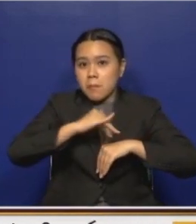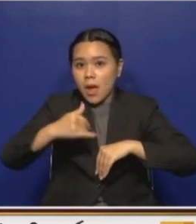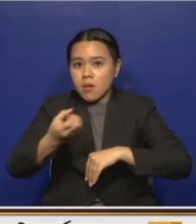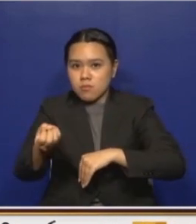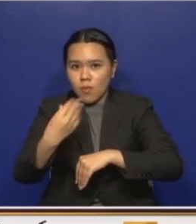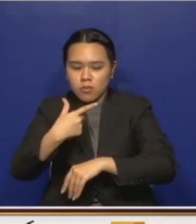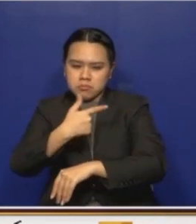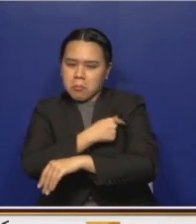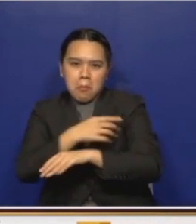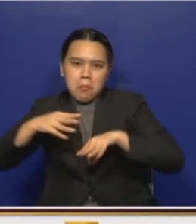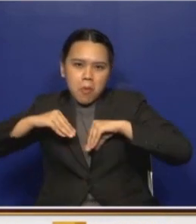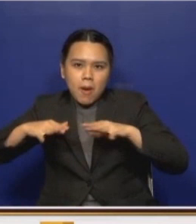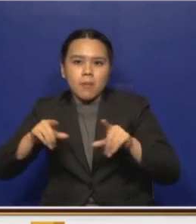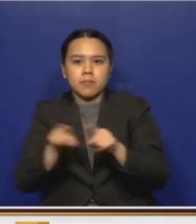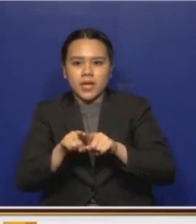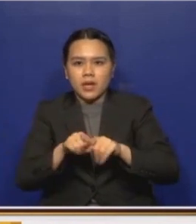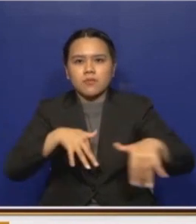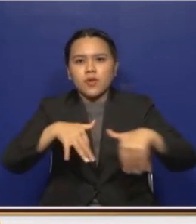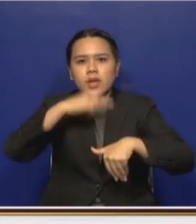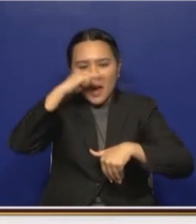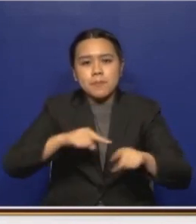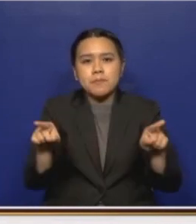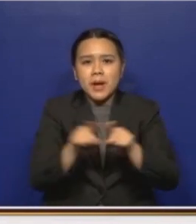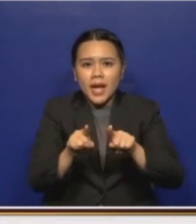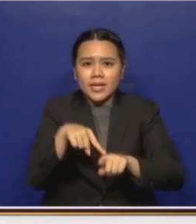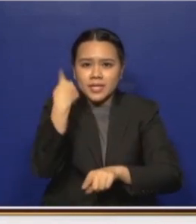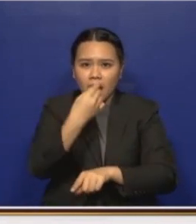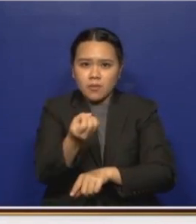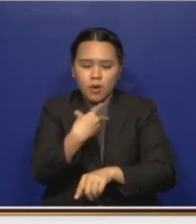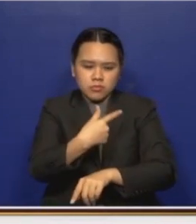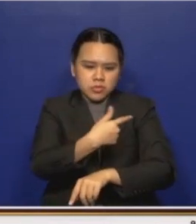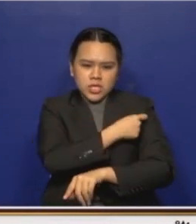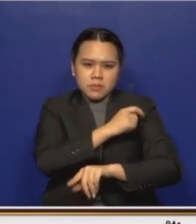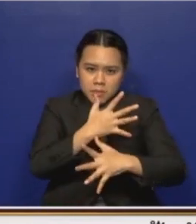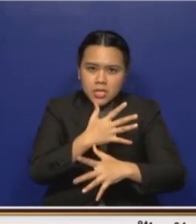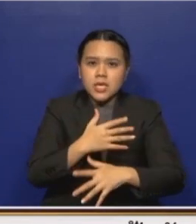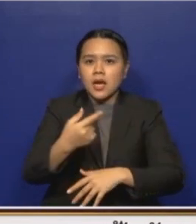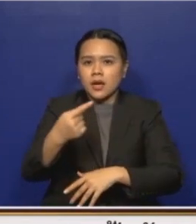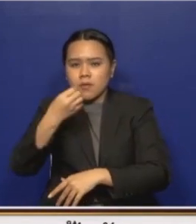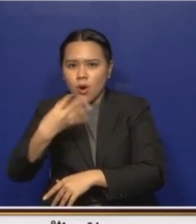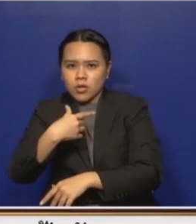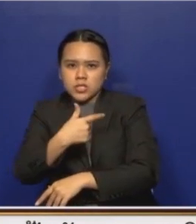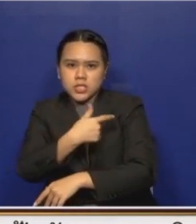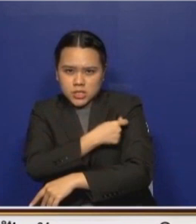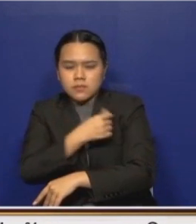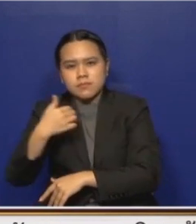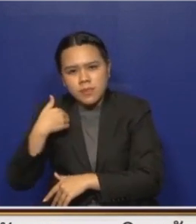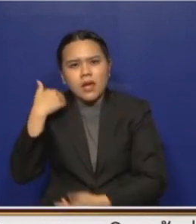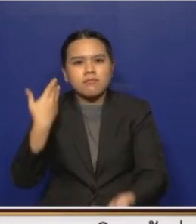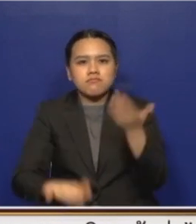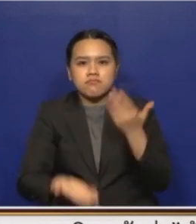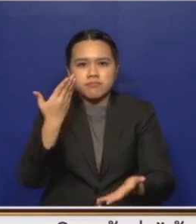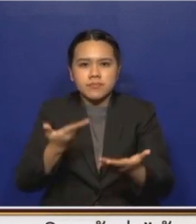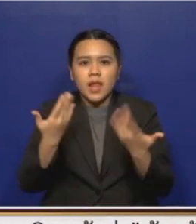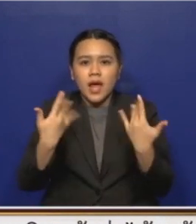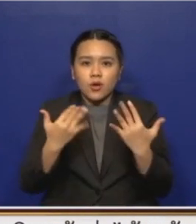อนออกหลักเกณฑ์มาแล้วว่ากลุ่มแรกที่จะฉีดให้คืออะไรฮะบุคลากรทางการแพทย์ฮะคือแพทย์พยาบาล